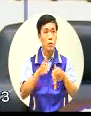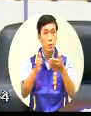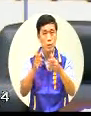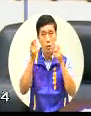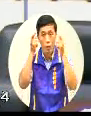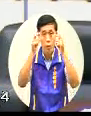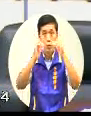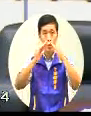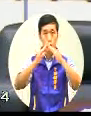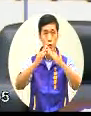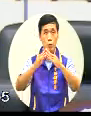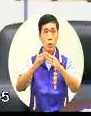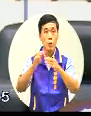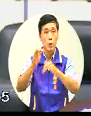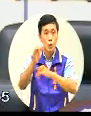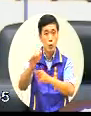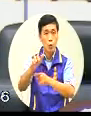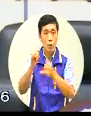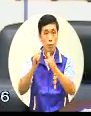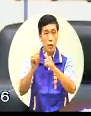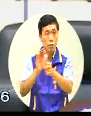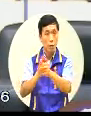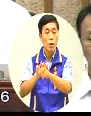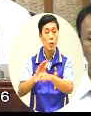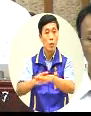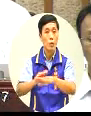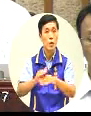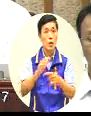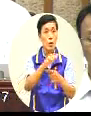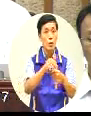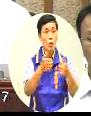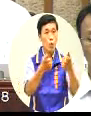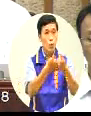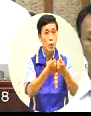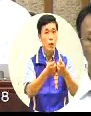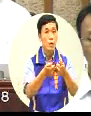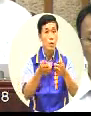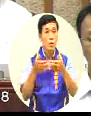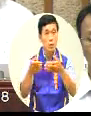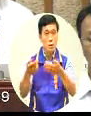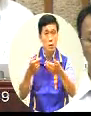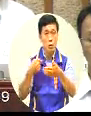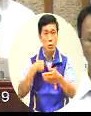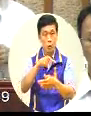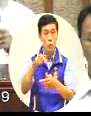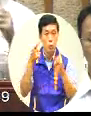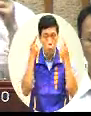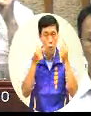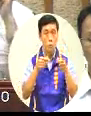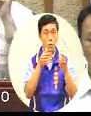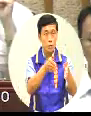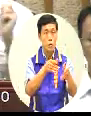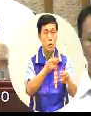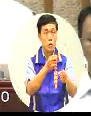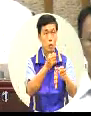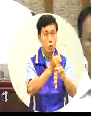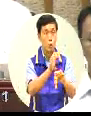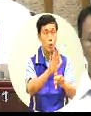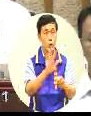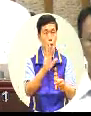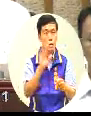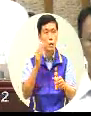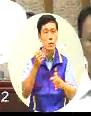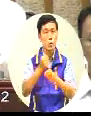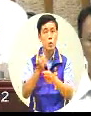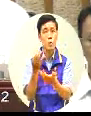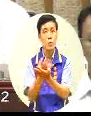市的农民也是很有帮助啊。 农会和俺的三角报本来都在做，但是有些还不足的地方，我们希望能够